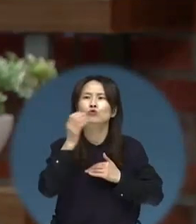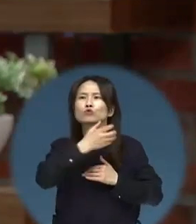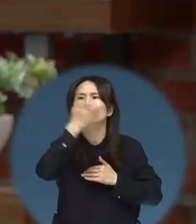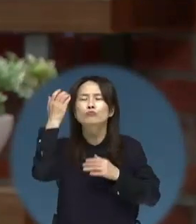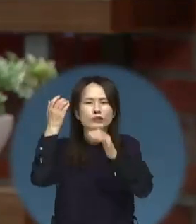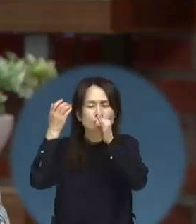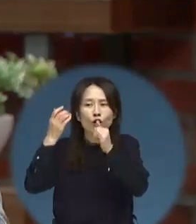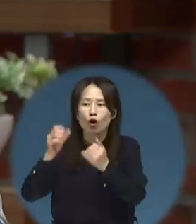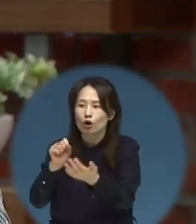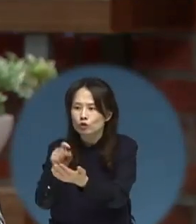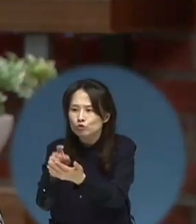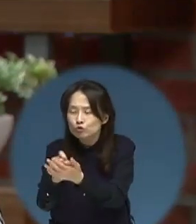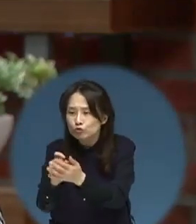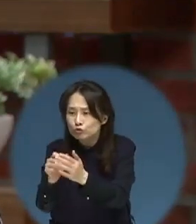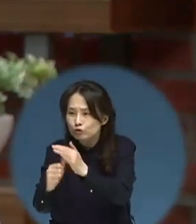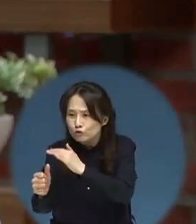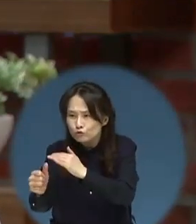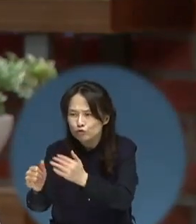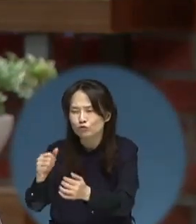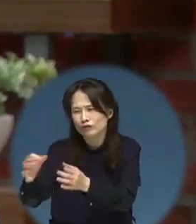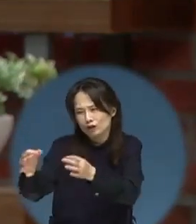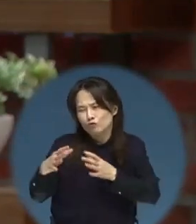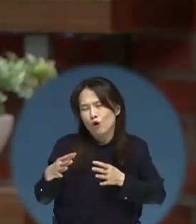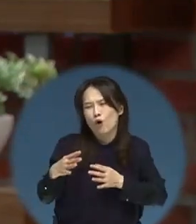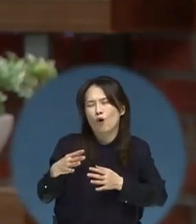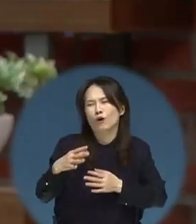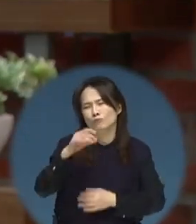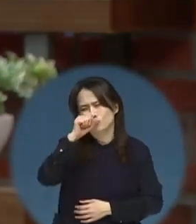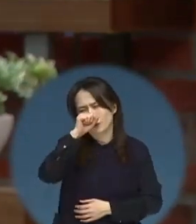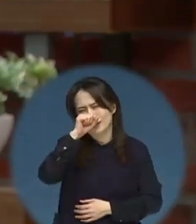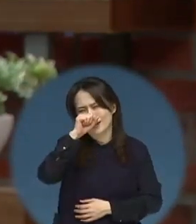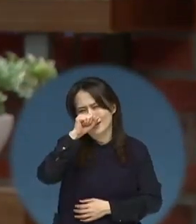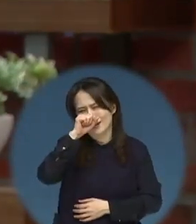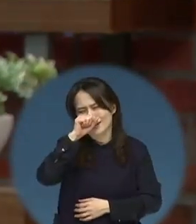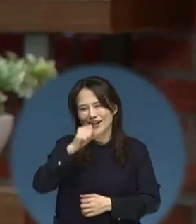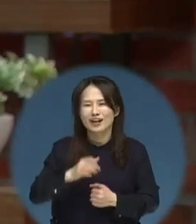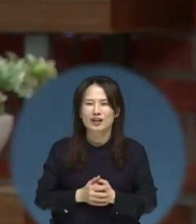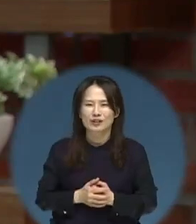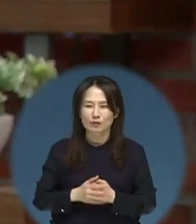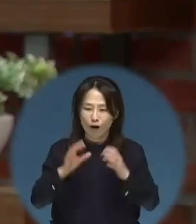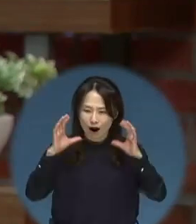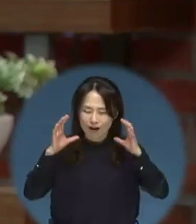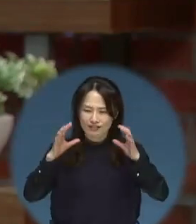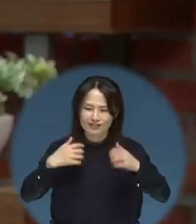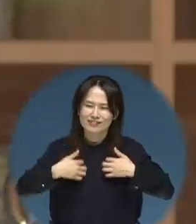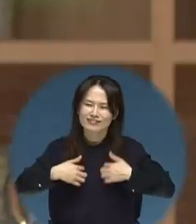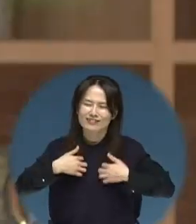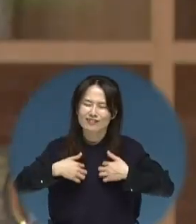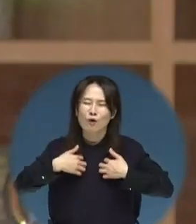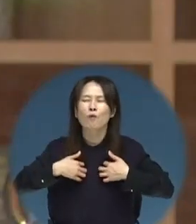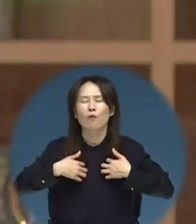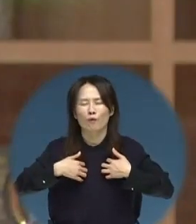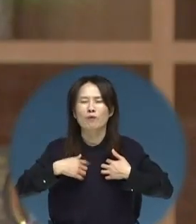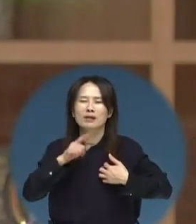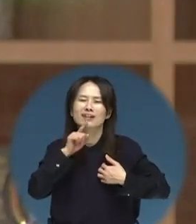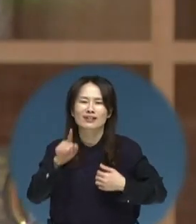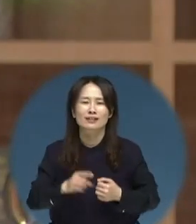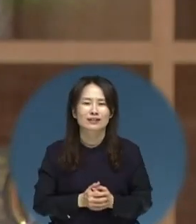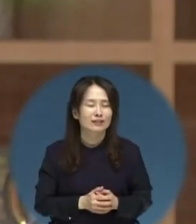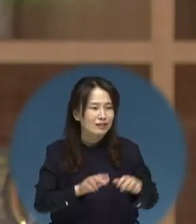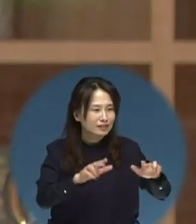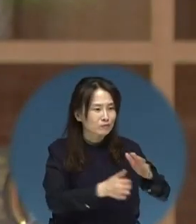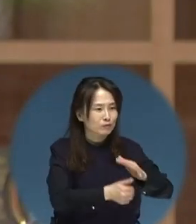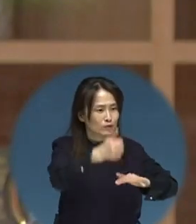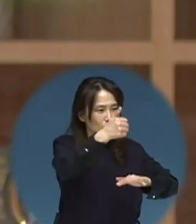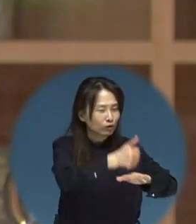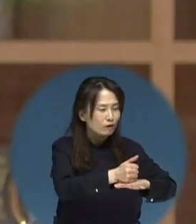그 후원을 구하면서 부모님들까지 너무 설레어서 그런 과정들이 너무 즐겁더라고요. 네. 지금까지 그래서 어느 정도 성과가